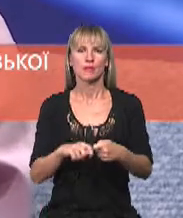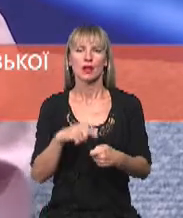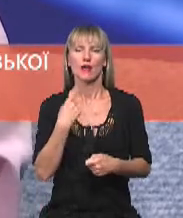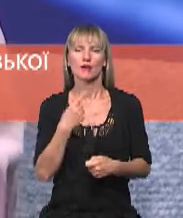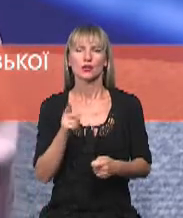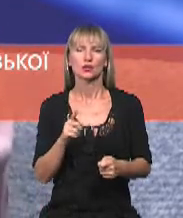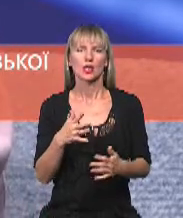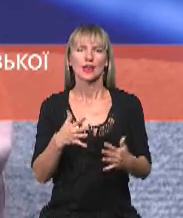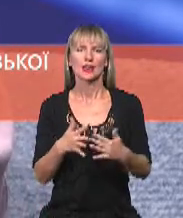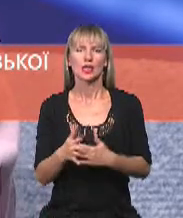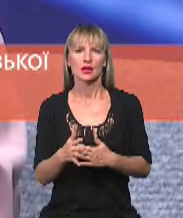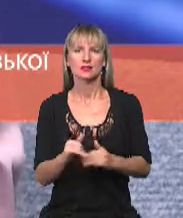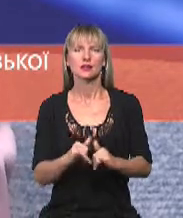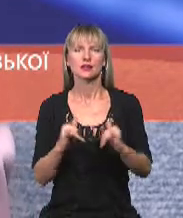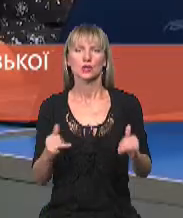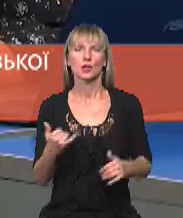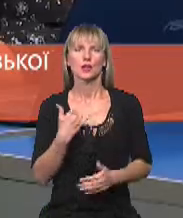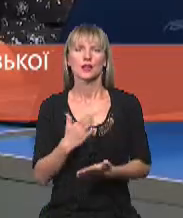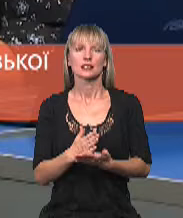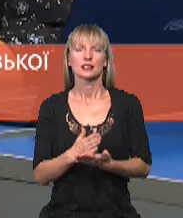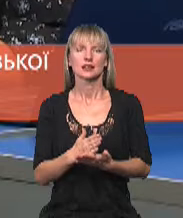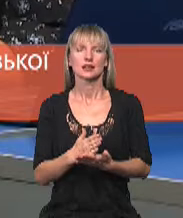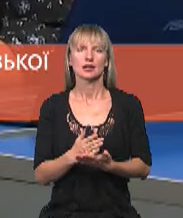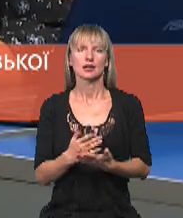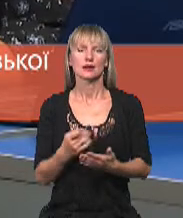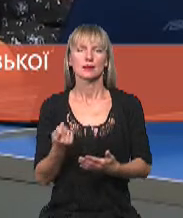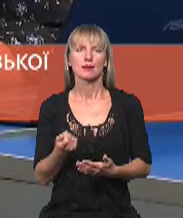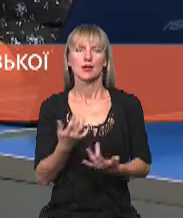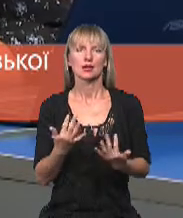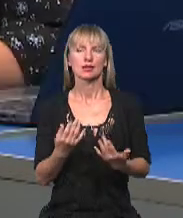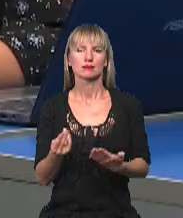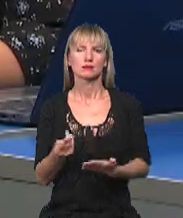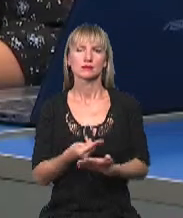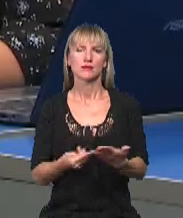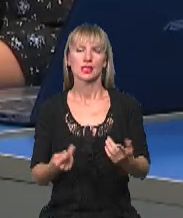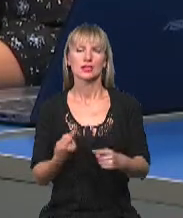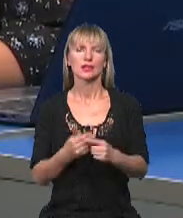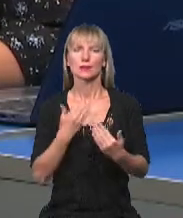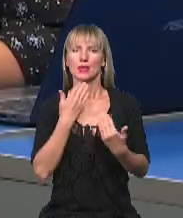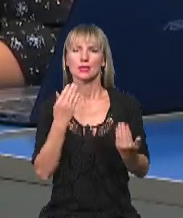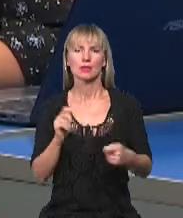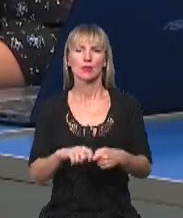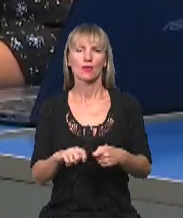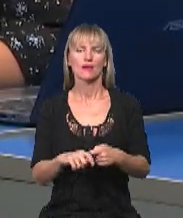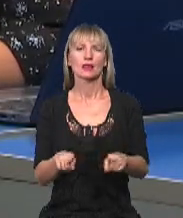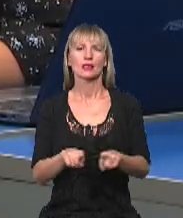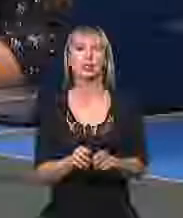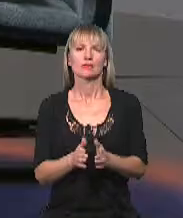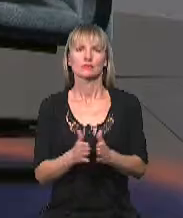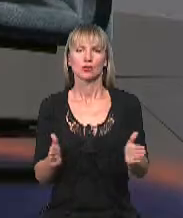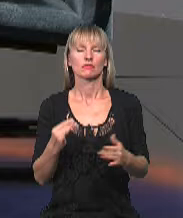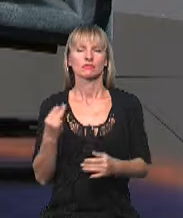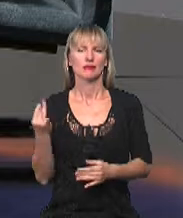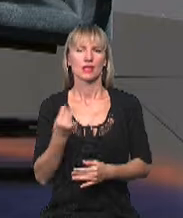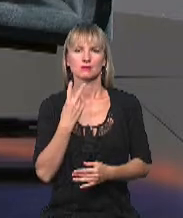що інтеграція зростає. У нас є невелика кількість ілюстрацій з цього останнього моніторингу, він тут такий широкий і